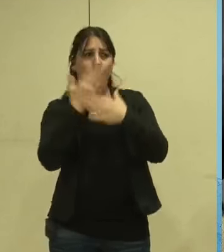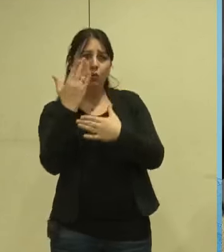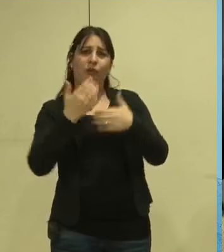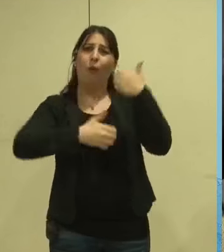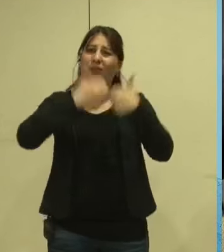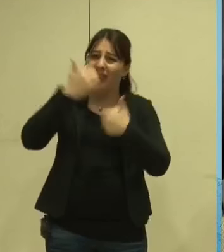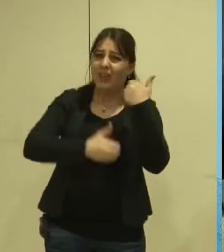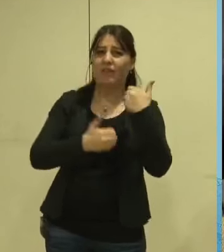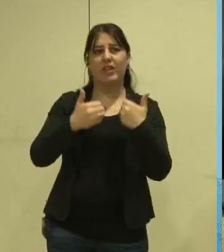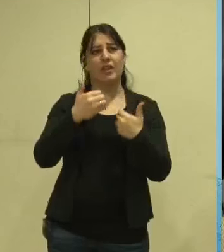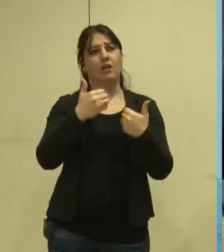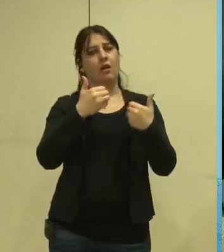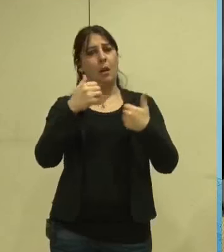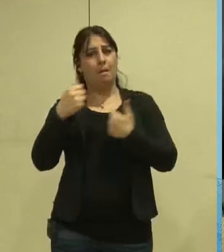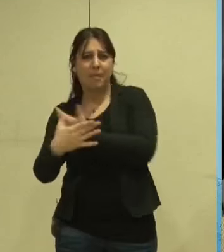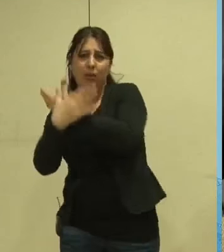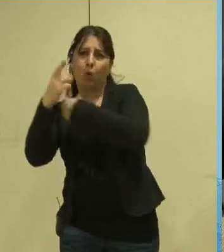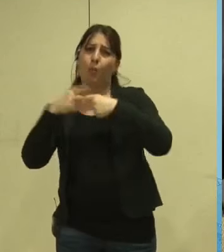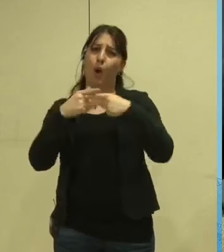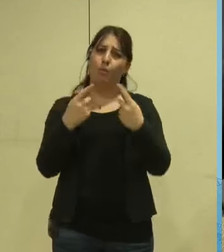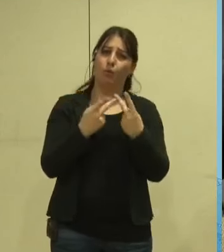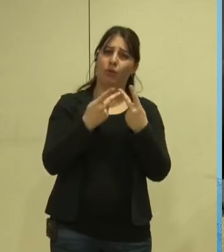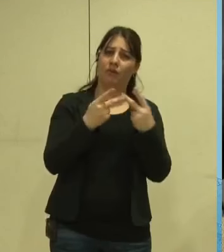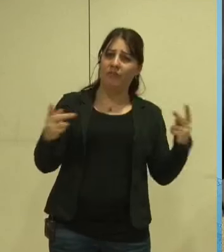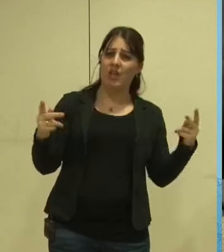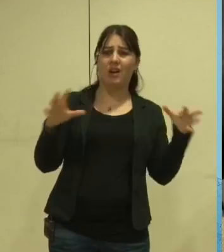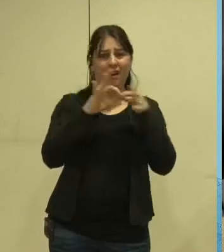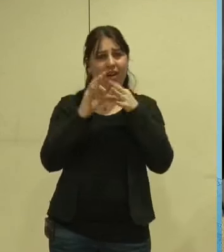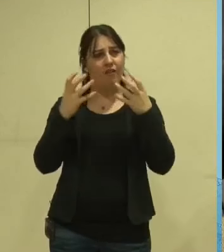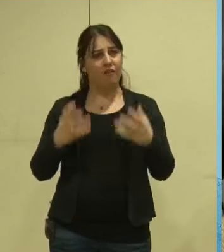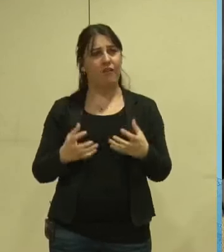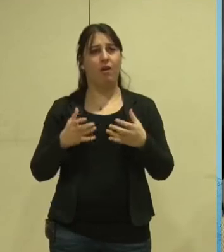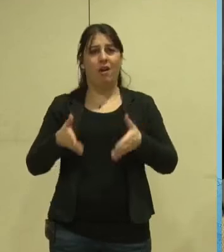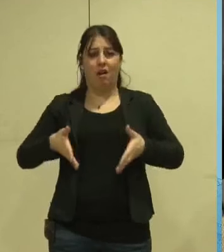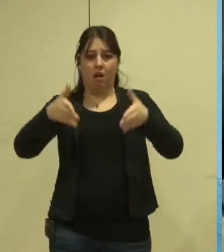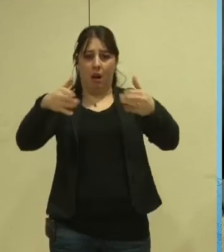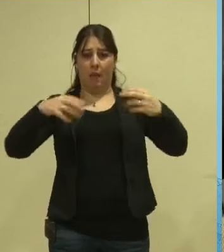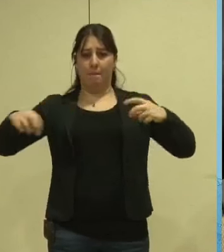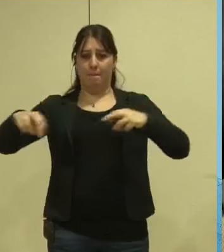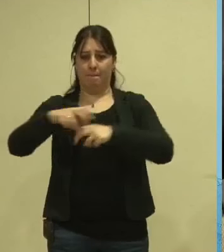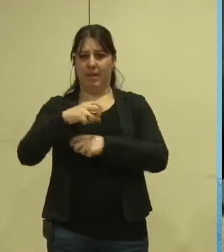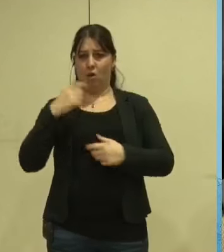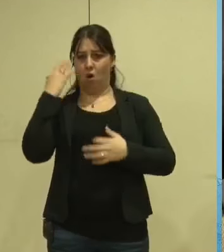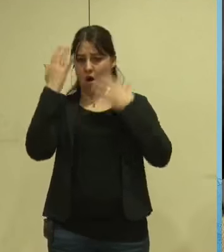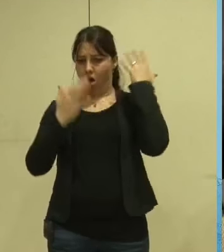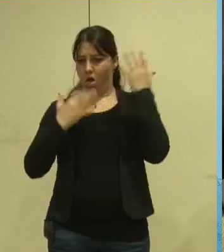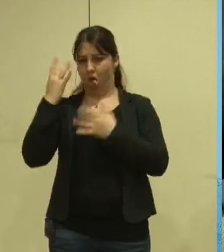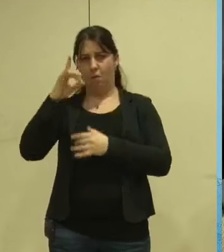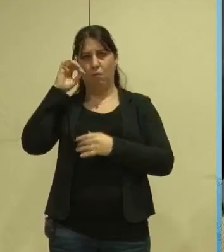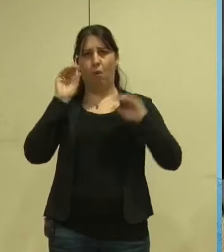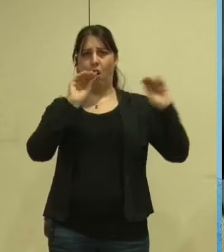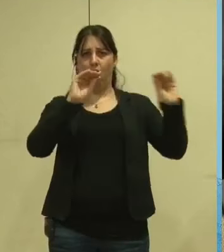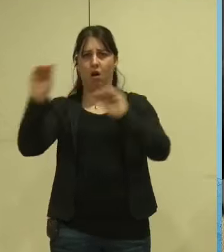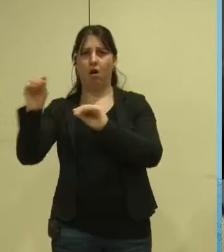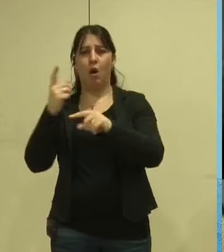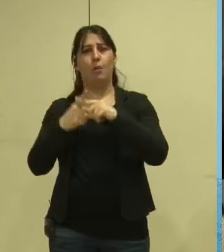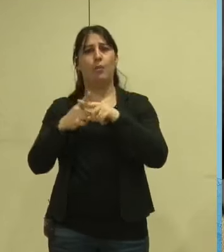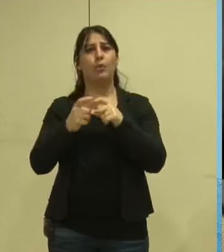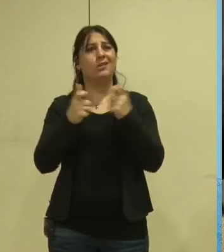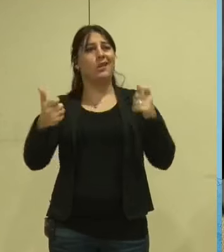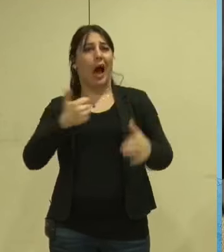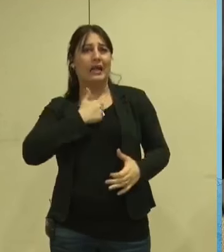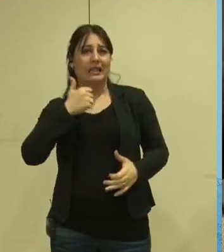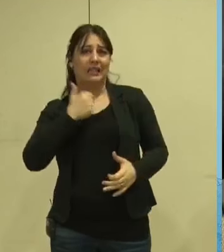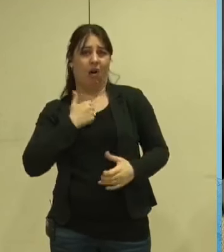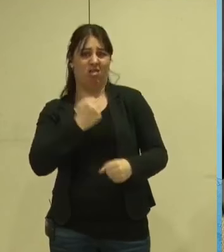métropole. Le problème d'accessibilité aux futures zones piétonnes est inquiétant, notamment pour les commerçants et artisans œuvrant dans